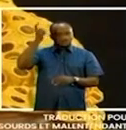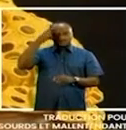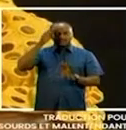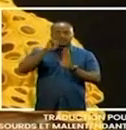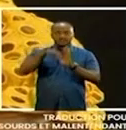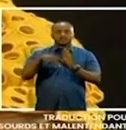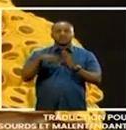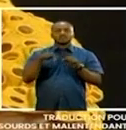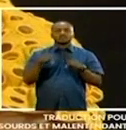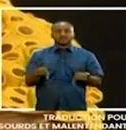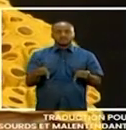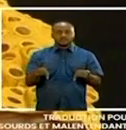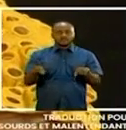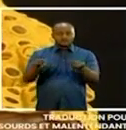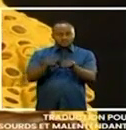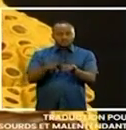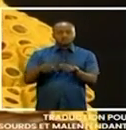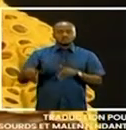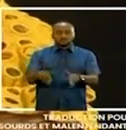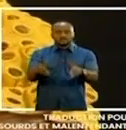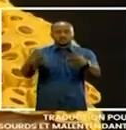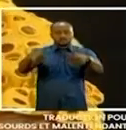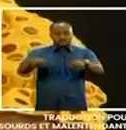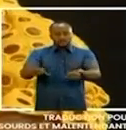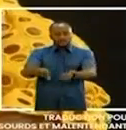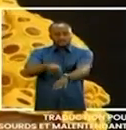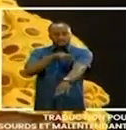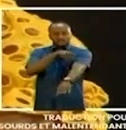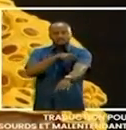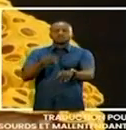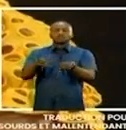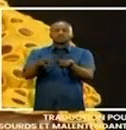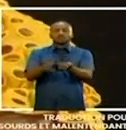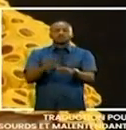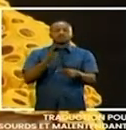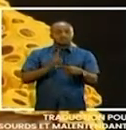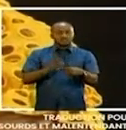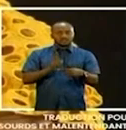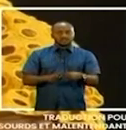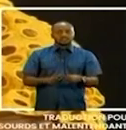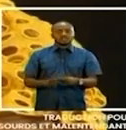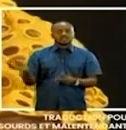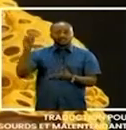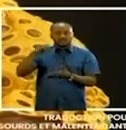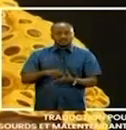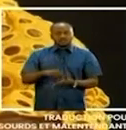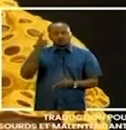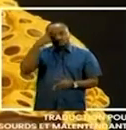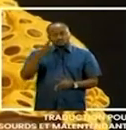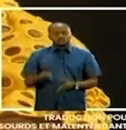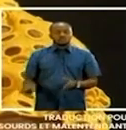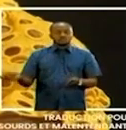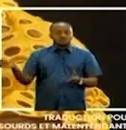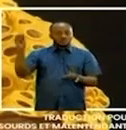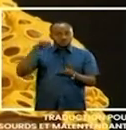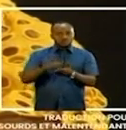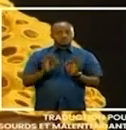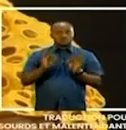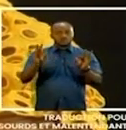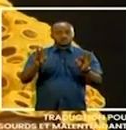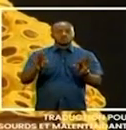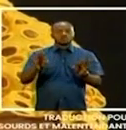femmes au gouvernement actuel. Toutefois, le chemin reste encore long et difficile. Il exige